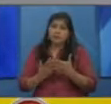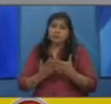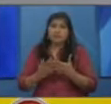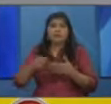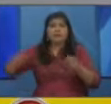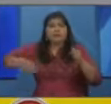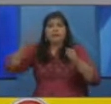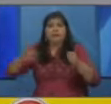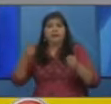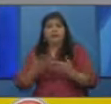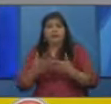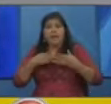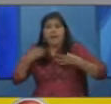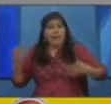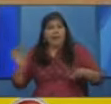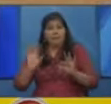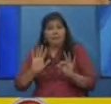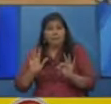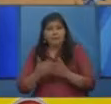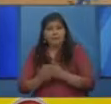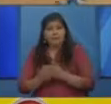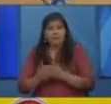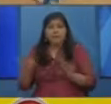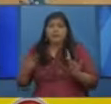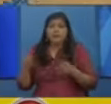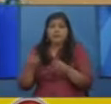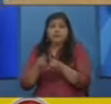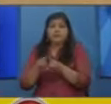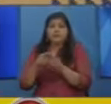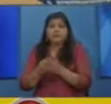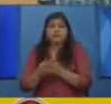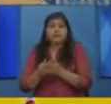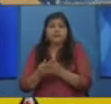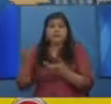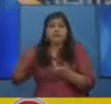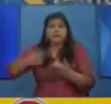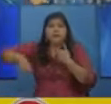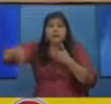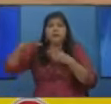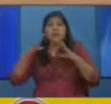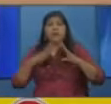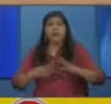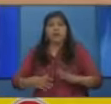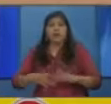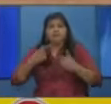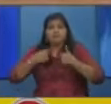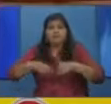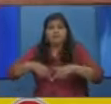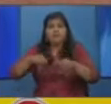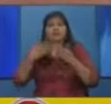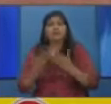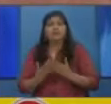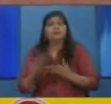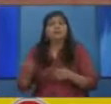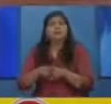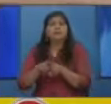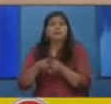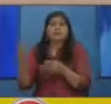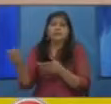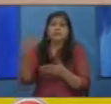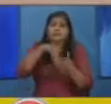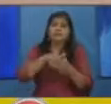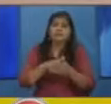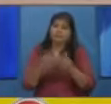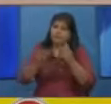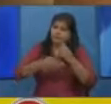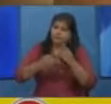खादी केवल एक कपड़ा ही नहीं है, बल्कि ये तो एक पूरी जीवन पद्धति है। इससे किस तरह से